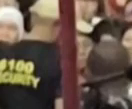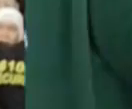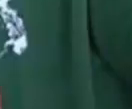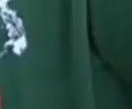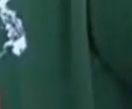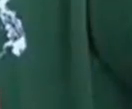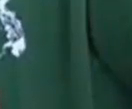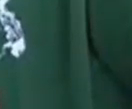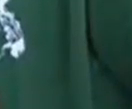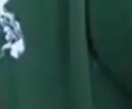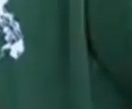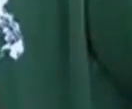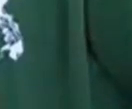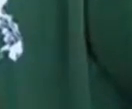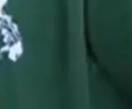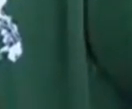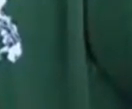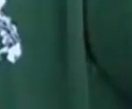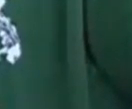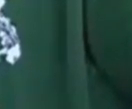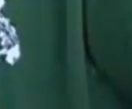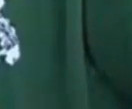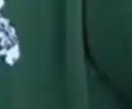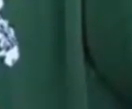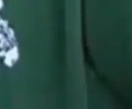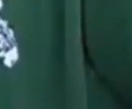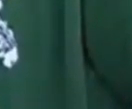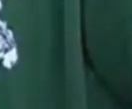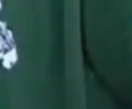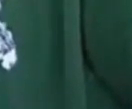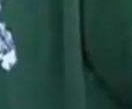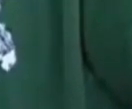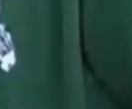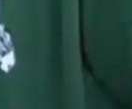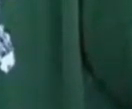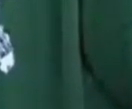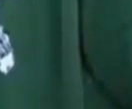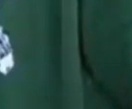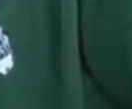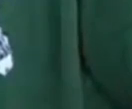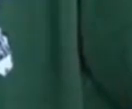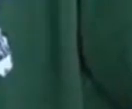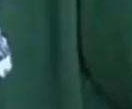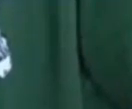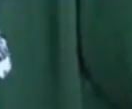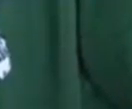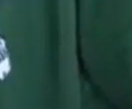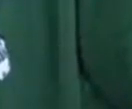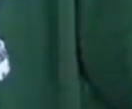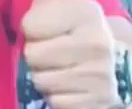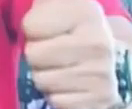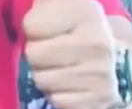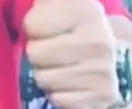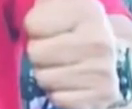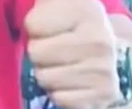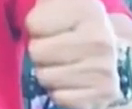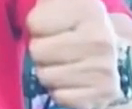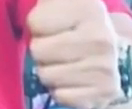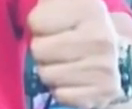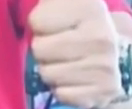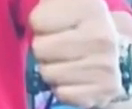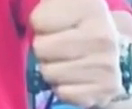Tourism. Naging kalihim ng Department of Interior and Local Government naman mula 1992 hanggang 1996. Sa ilalim